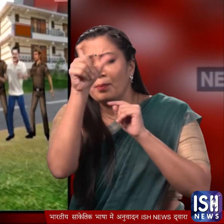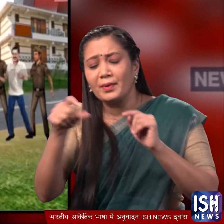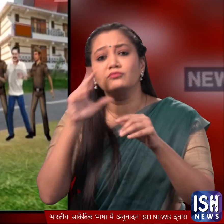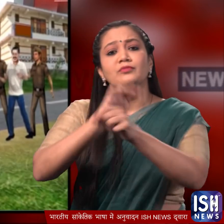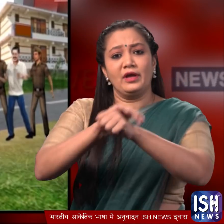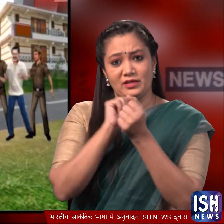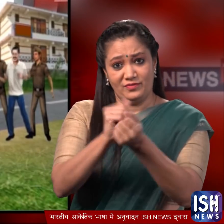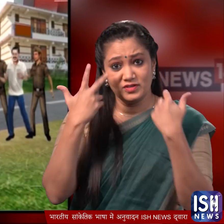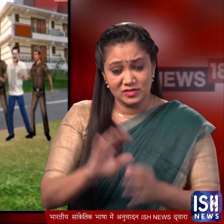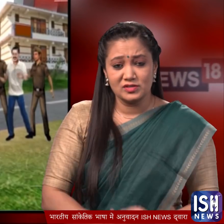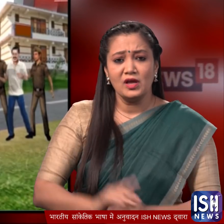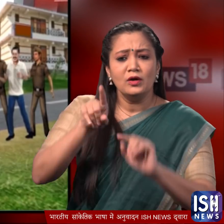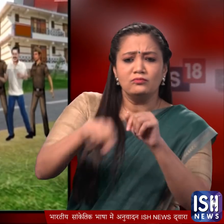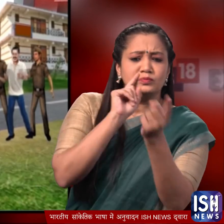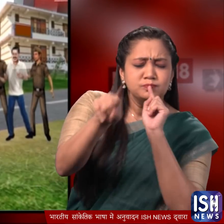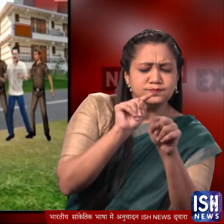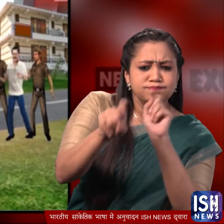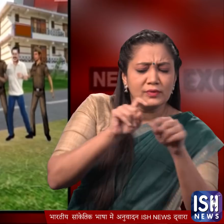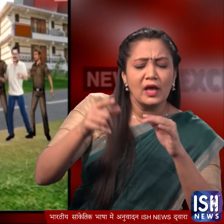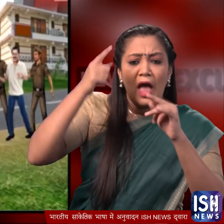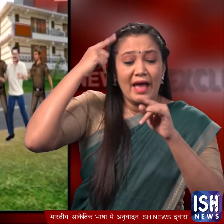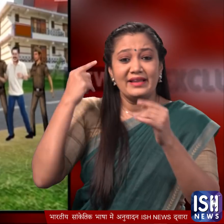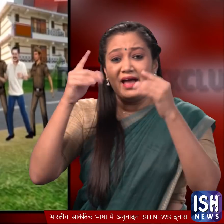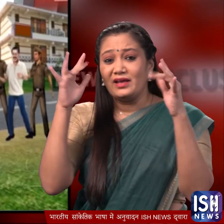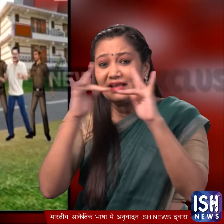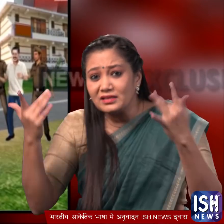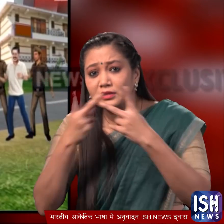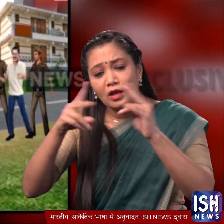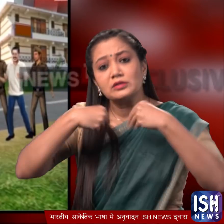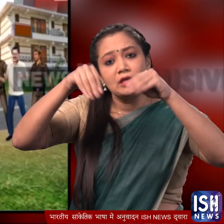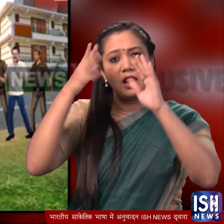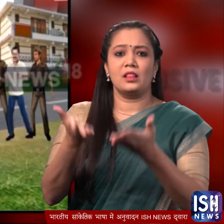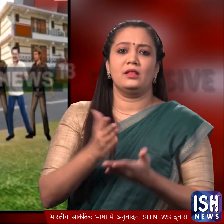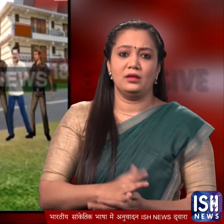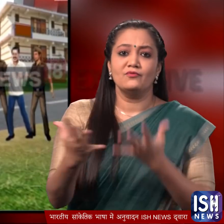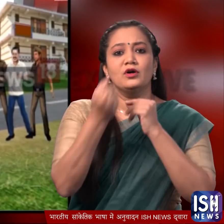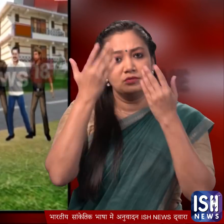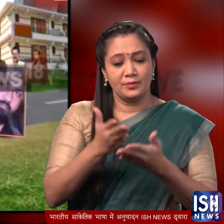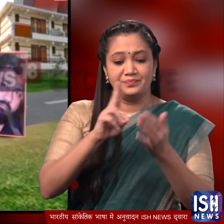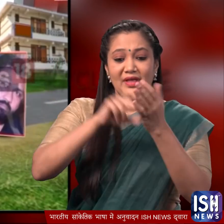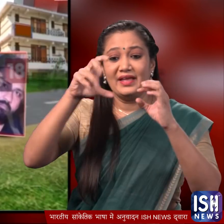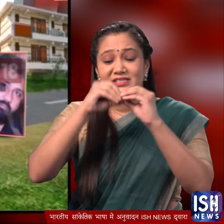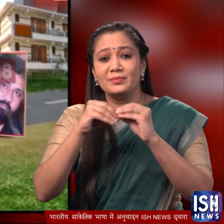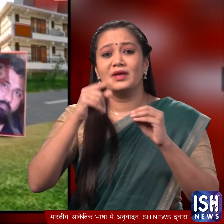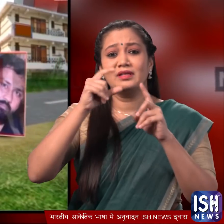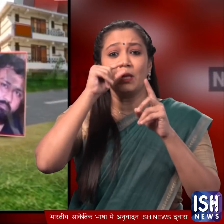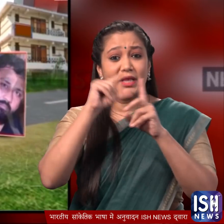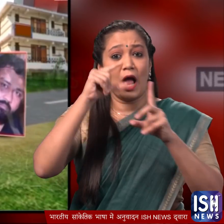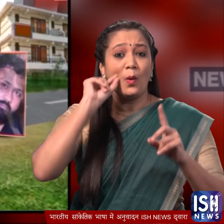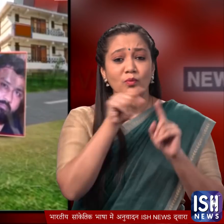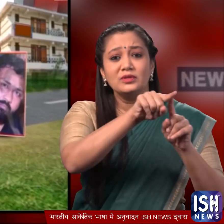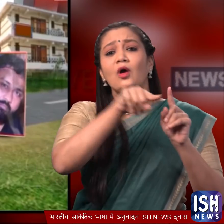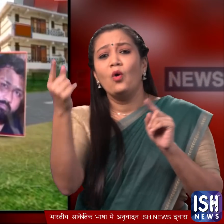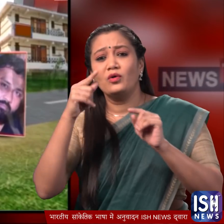साथ गिरफ्तार किया, जिनसे पूछताछ में डार्क वेब के जरिए ड्रग्स की सप्लाई का पता चला। इस बीच एनसीबी ने दाऊद के करीबी